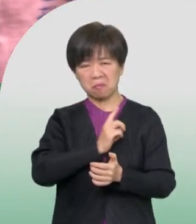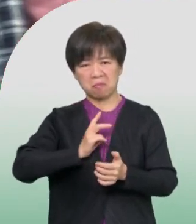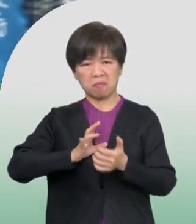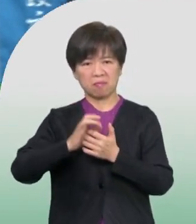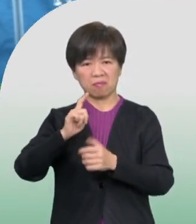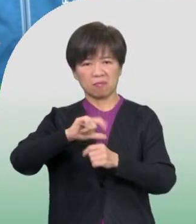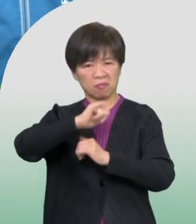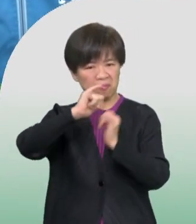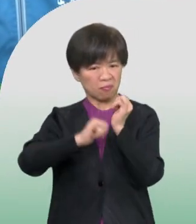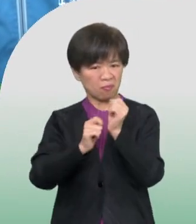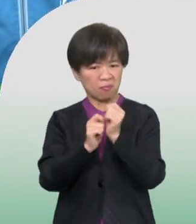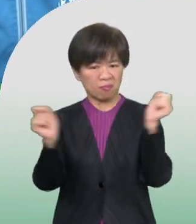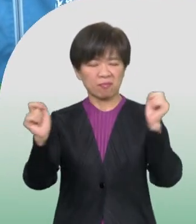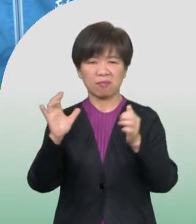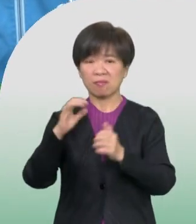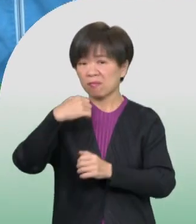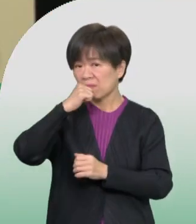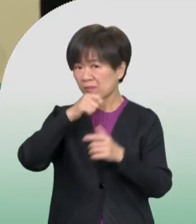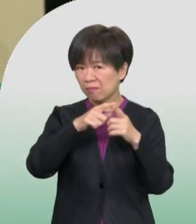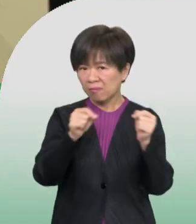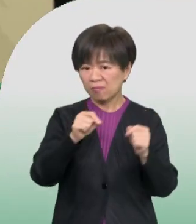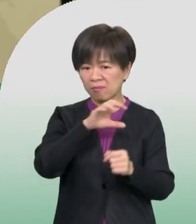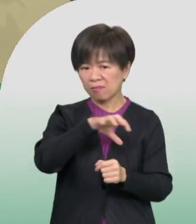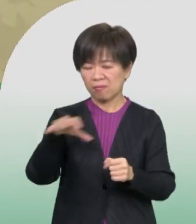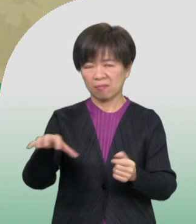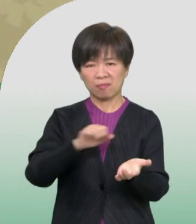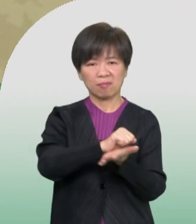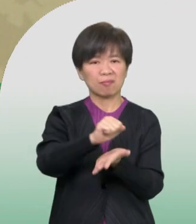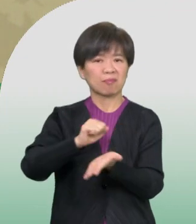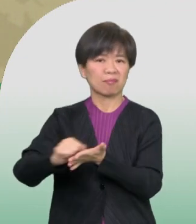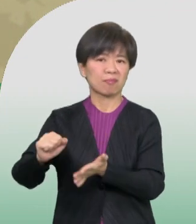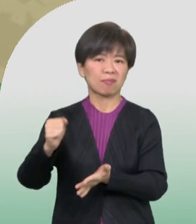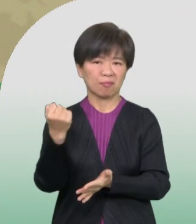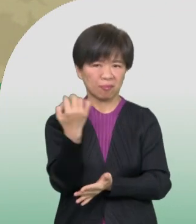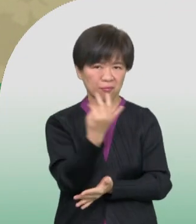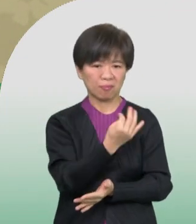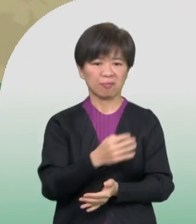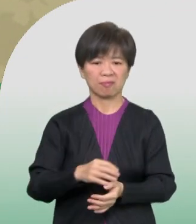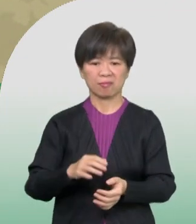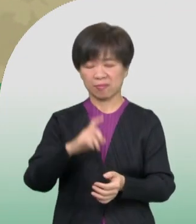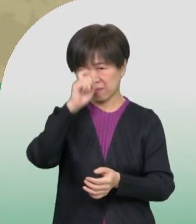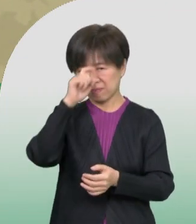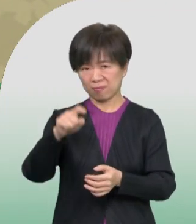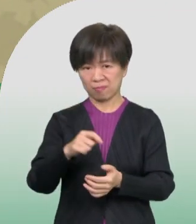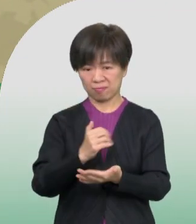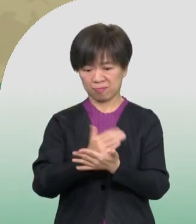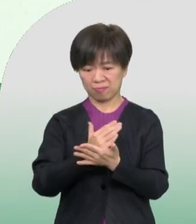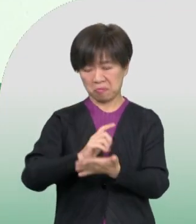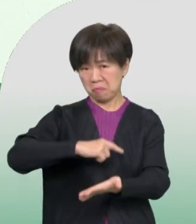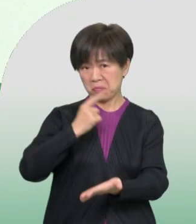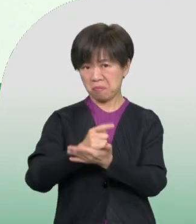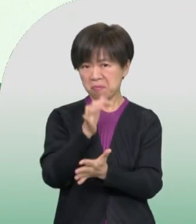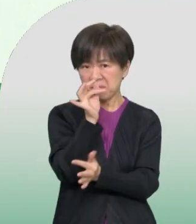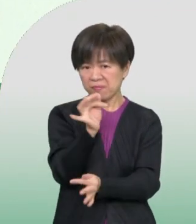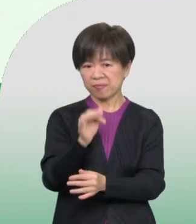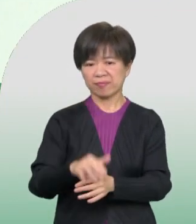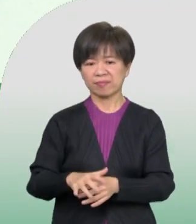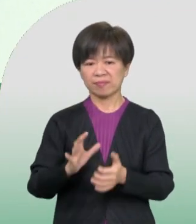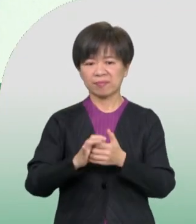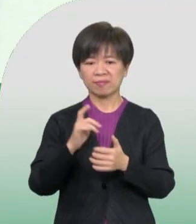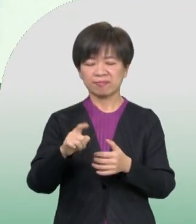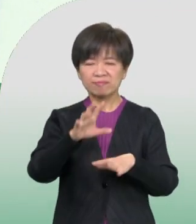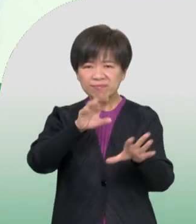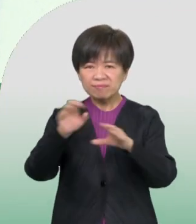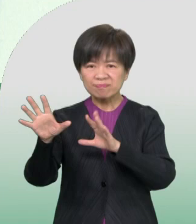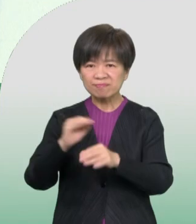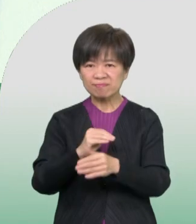富，韩国的推翻、日本两体都有出版过众多版，为了为全集做得很完整，介绍各种的版